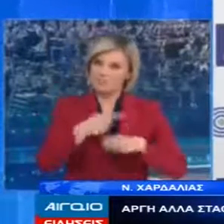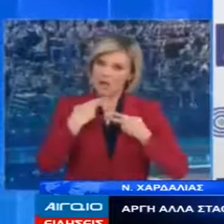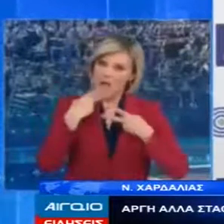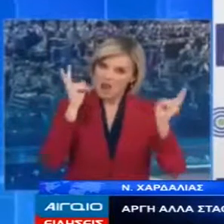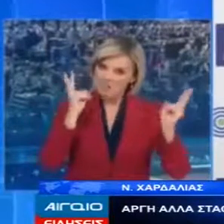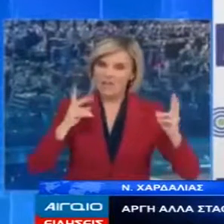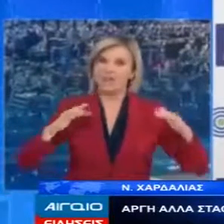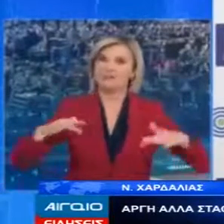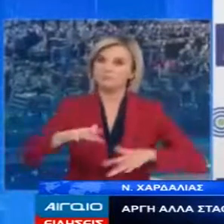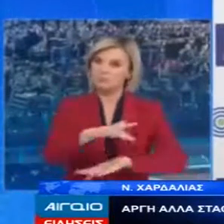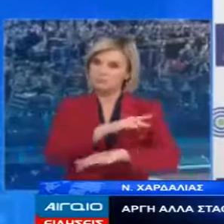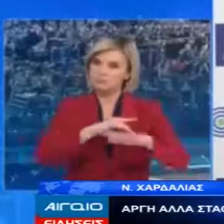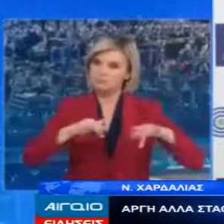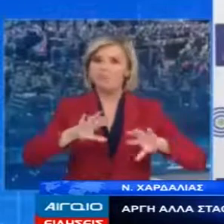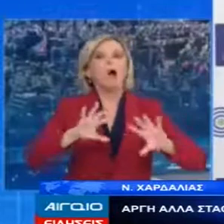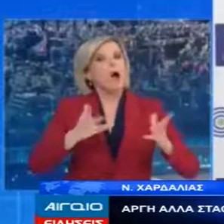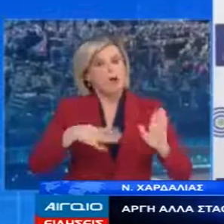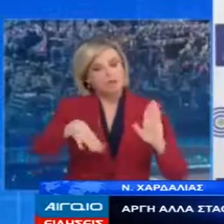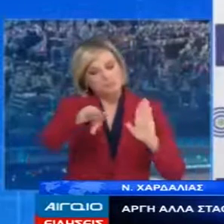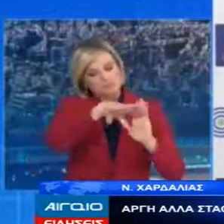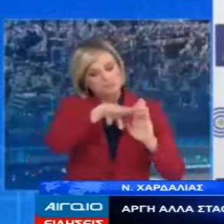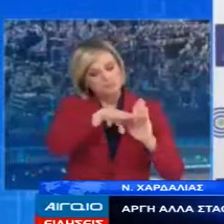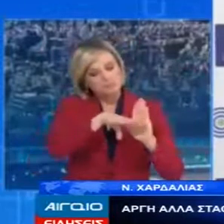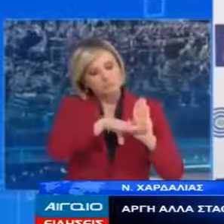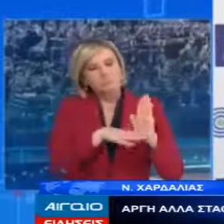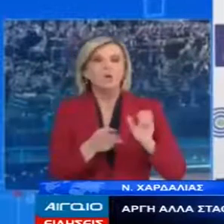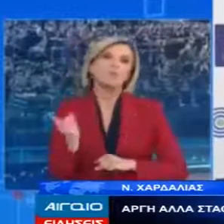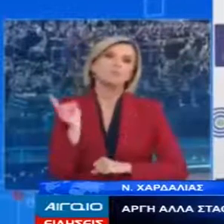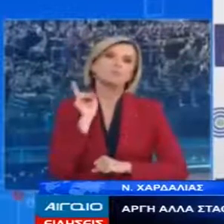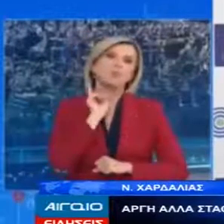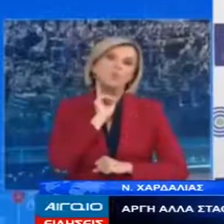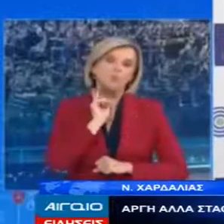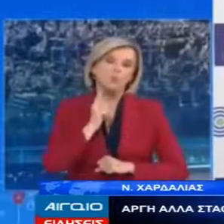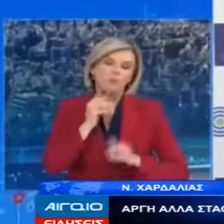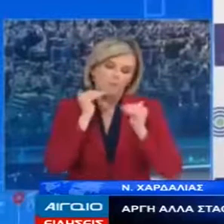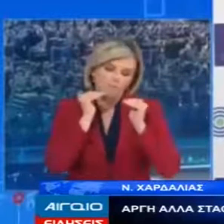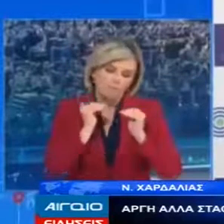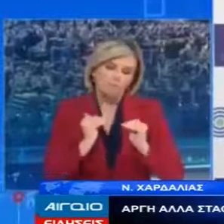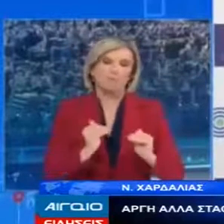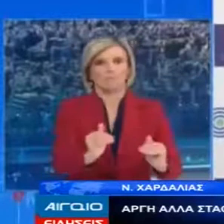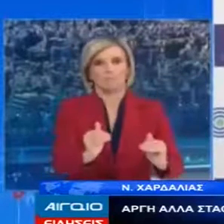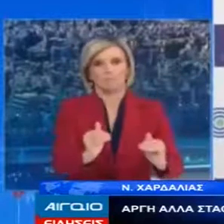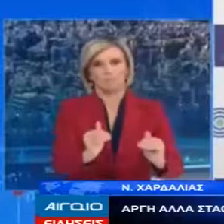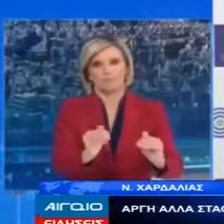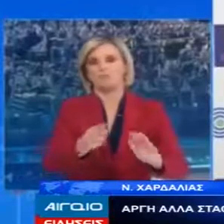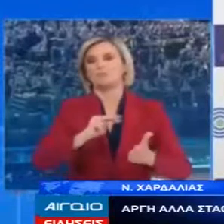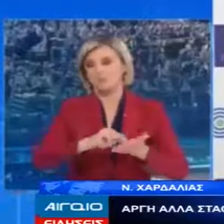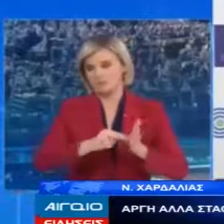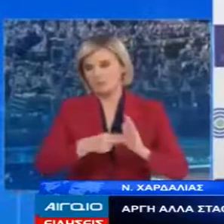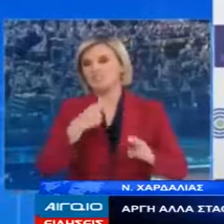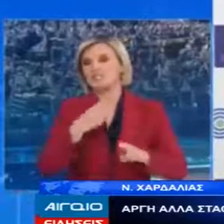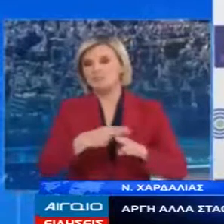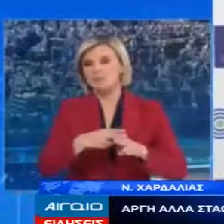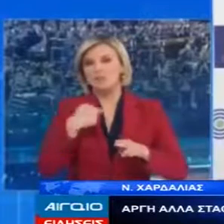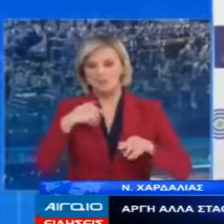κυκλοφορία, όμως οι υγειονομικά πρωτόκολλα και κανόνες που αποσκοπούν στην προστασία όλων μας παραμένουν σε ισχύ. Και είναι ιδιαίτερα σημαντικό να